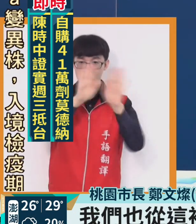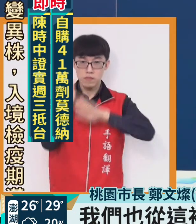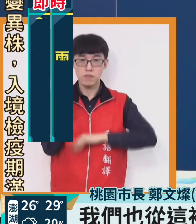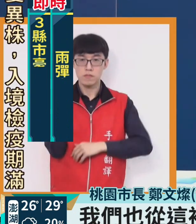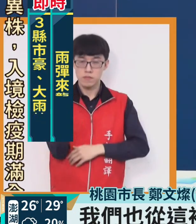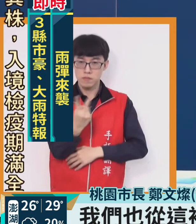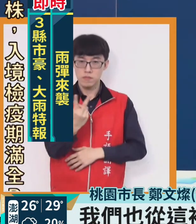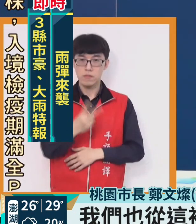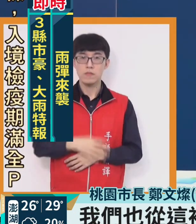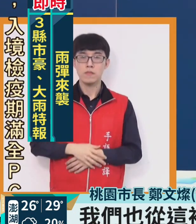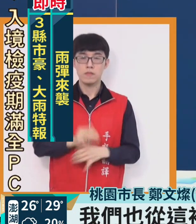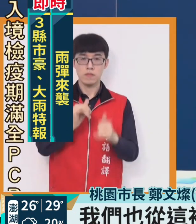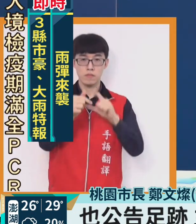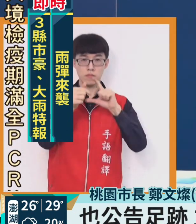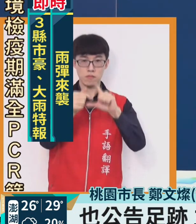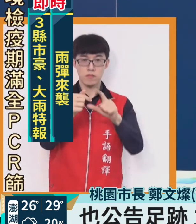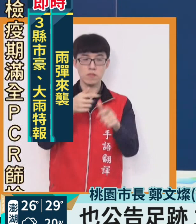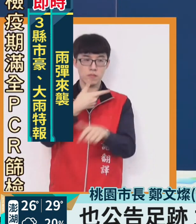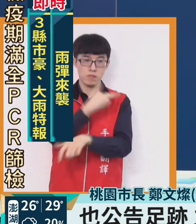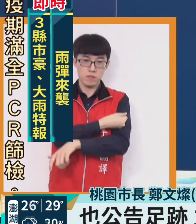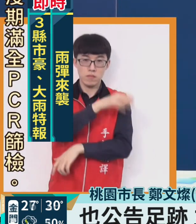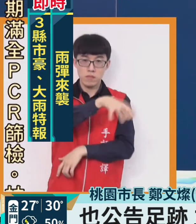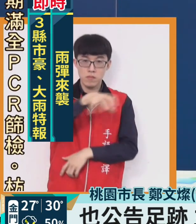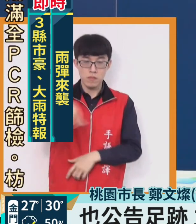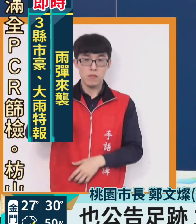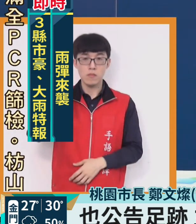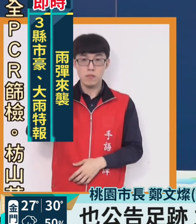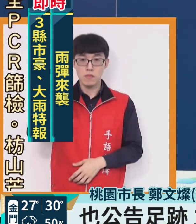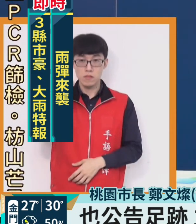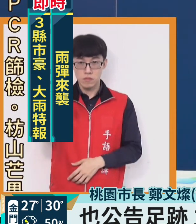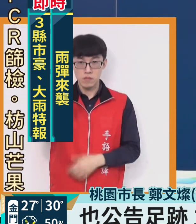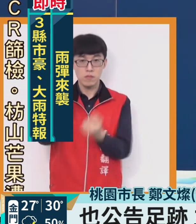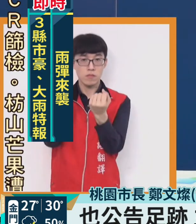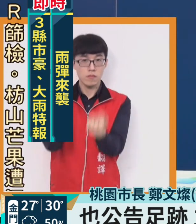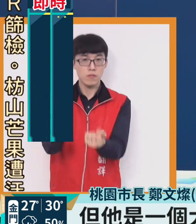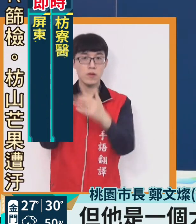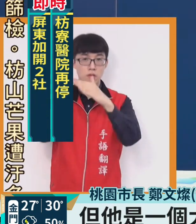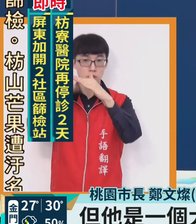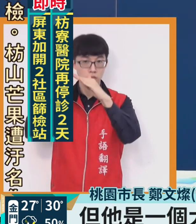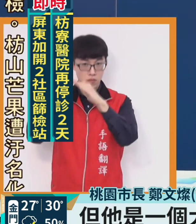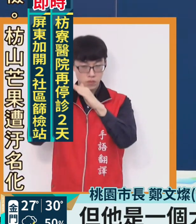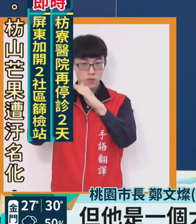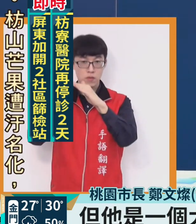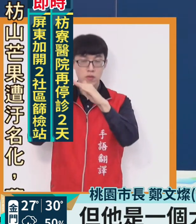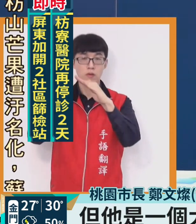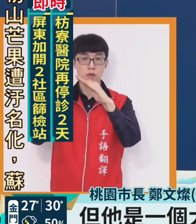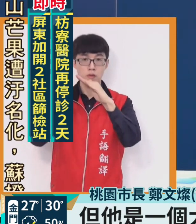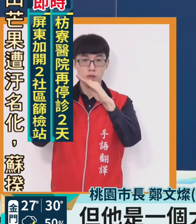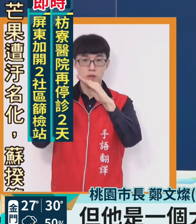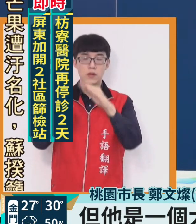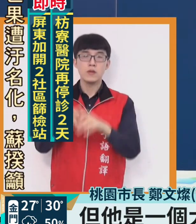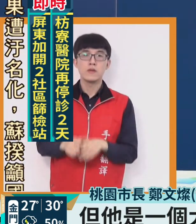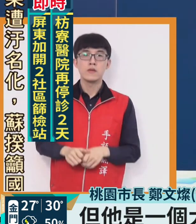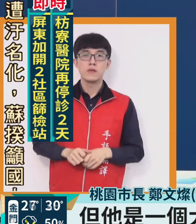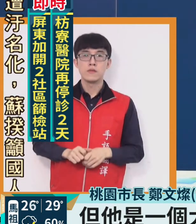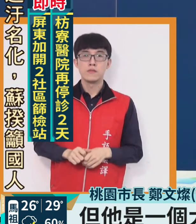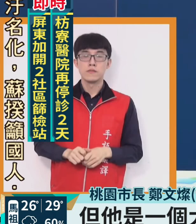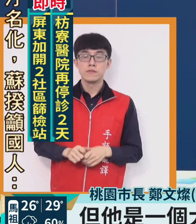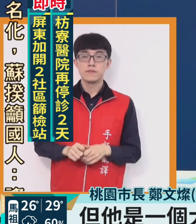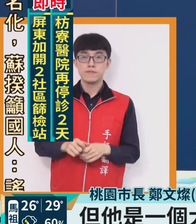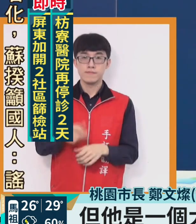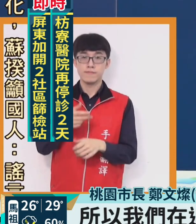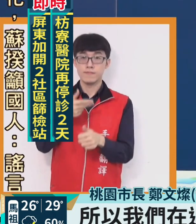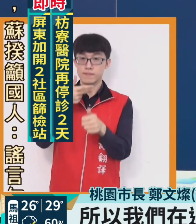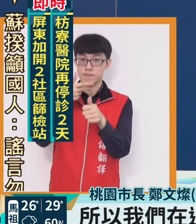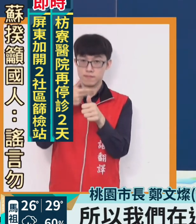足迹，那也公告了这个足迹，主要是要避免风险。那但是他是一个大的群聚感染里面的一个个